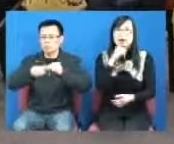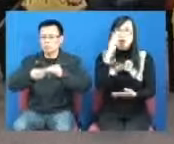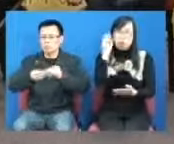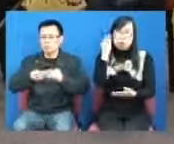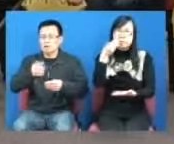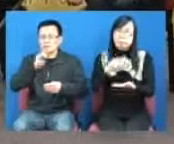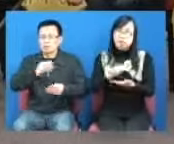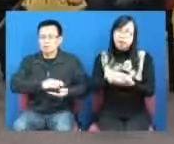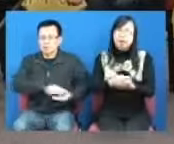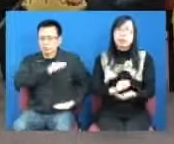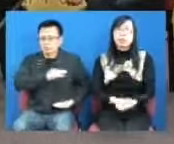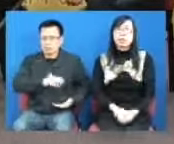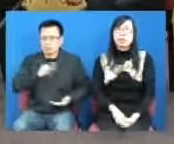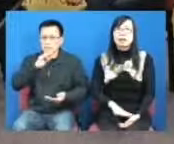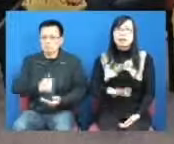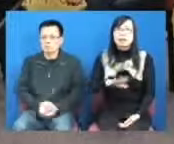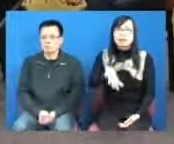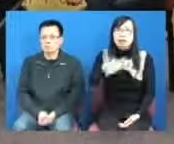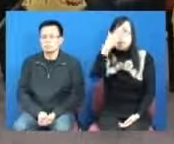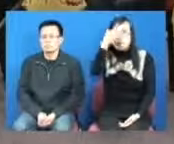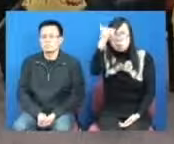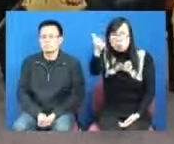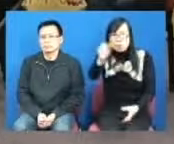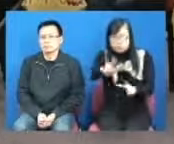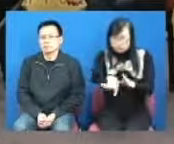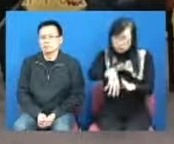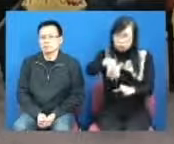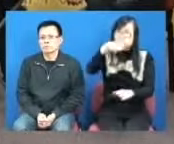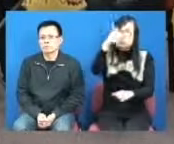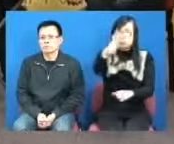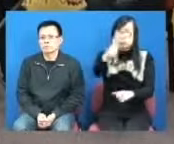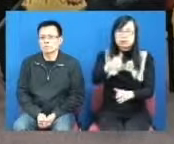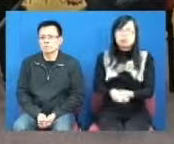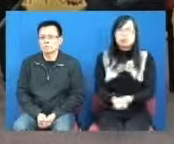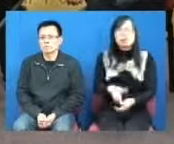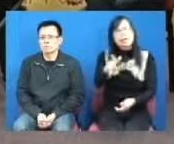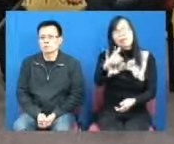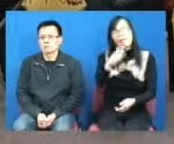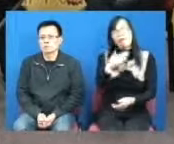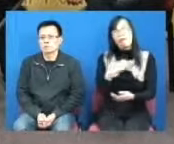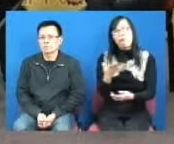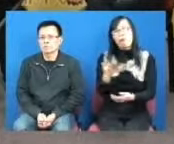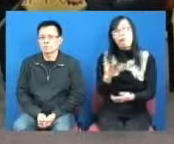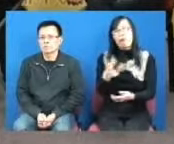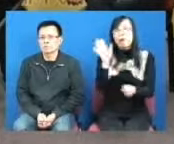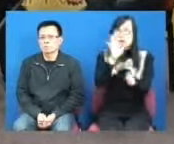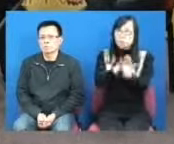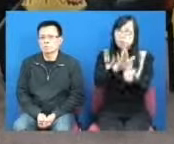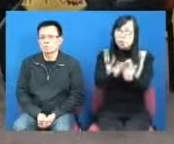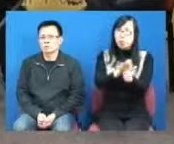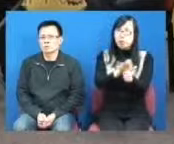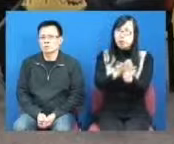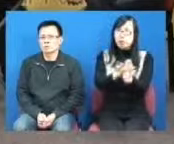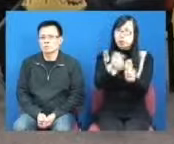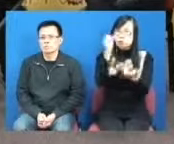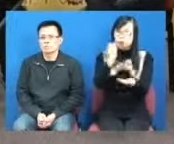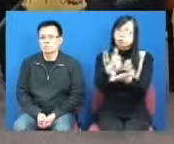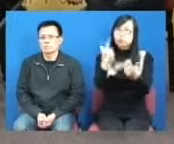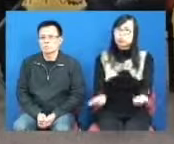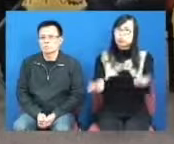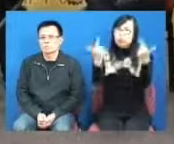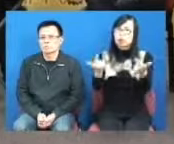些債券你又這麼幸運讓你抽中那你又可以保障你通脹多少呢